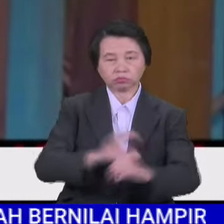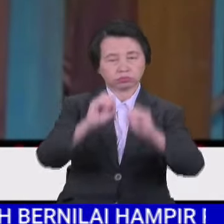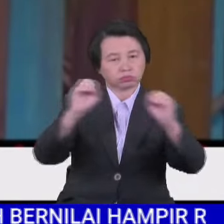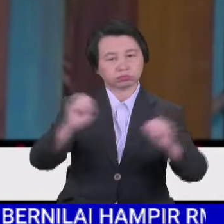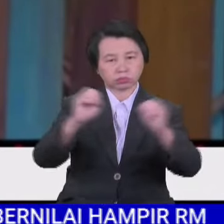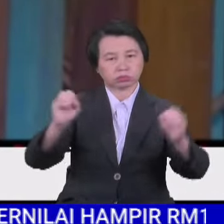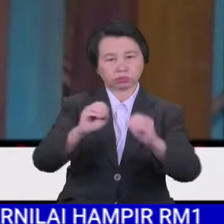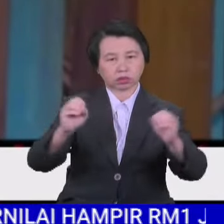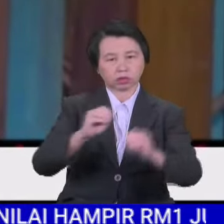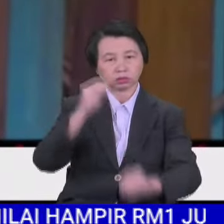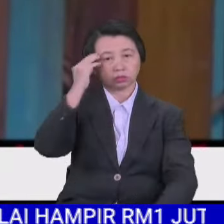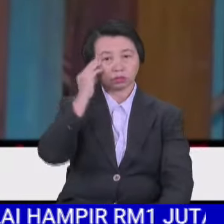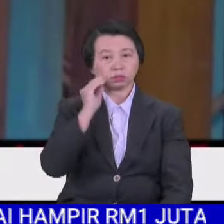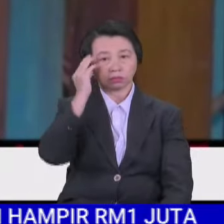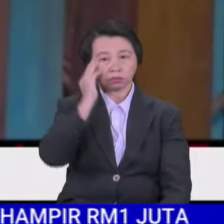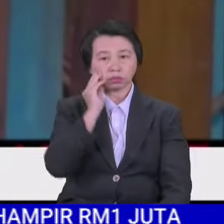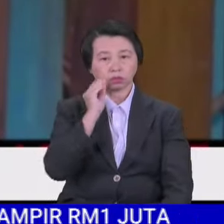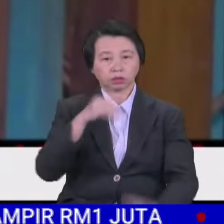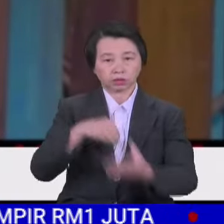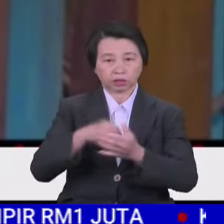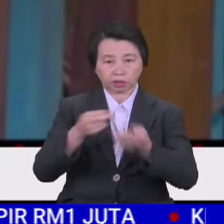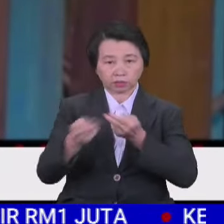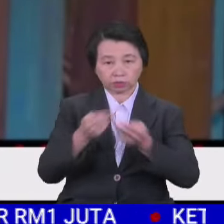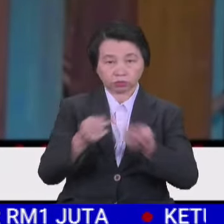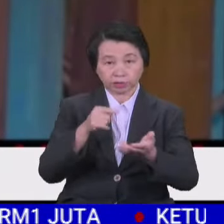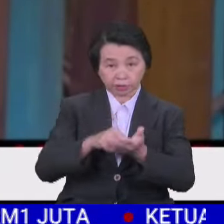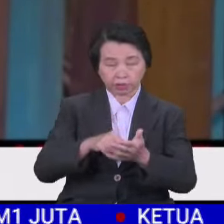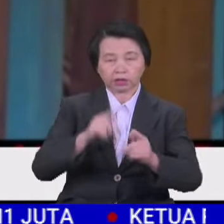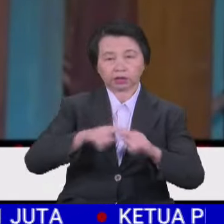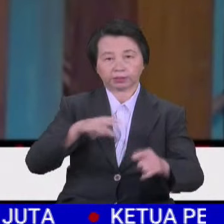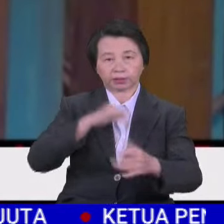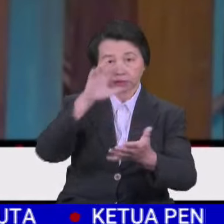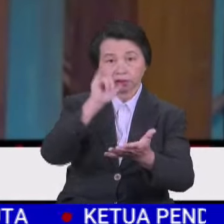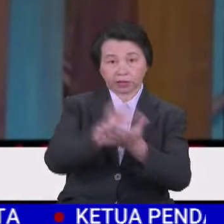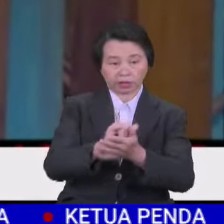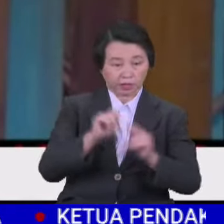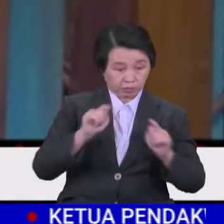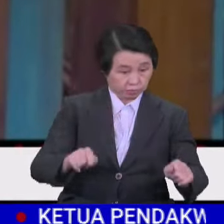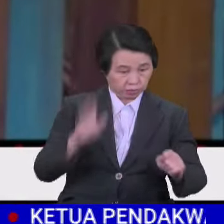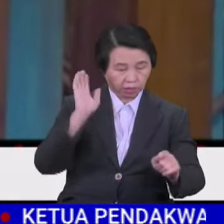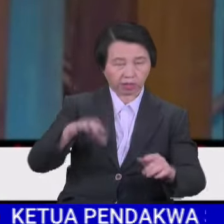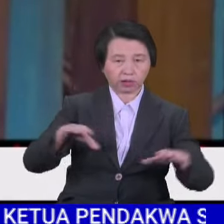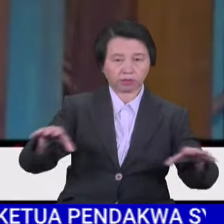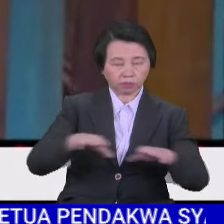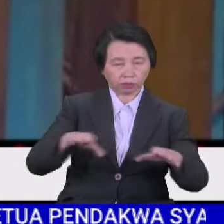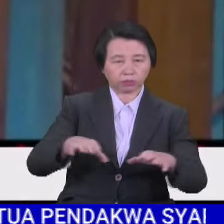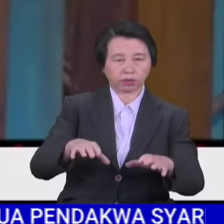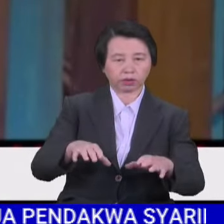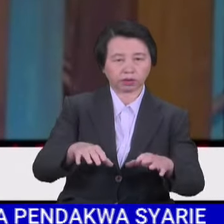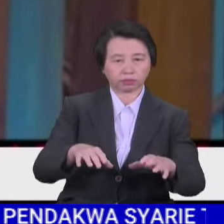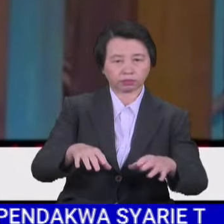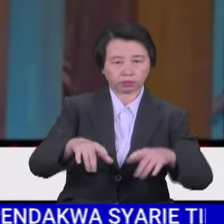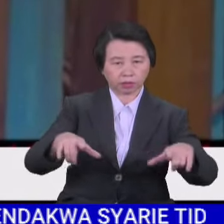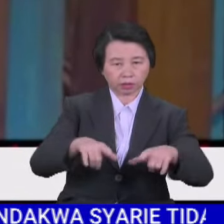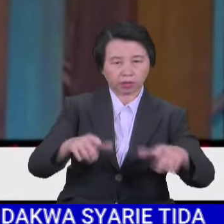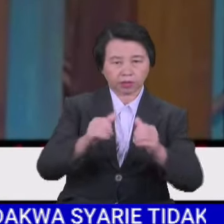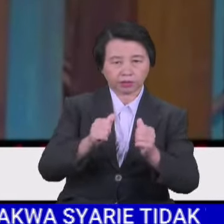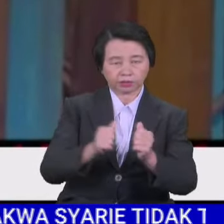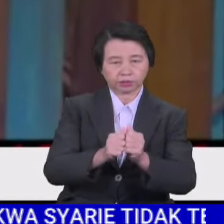ada pernah Made pengalaman dalam urusan ini tapi saya yakin mereka akan buat tinggi cuman dengan